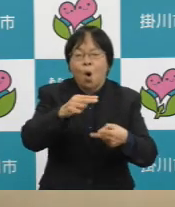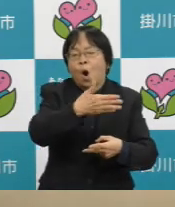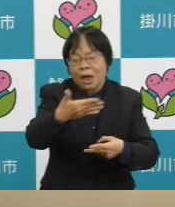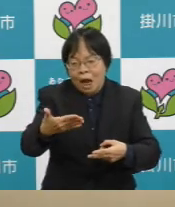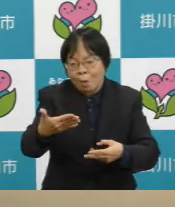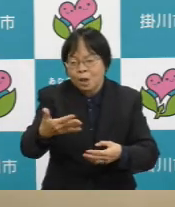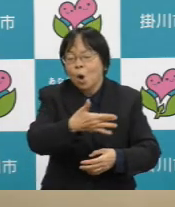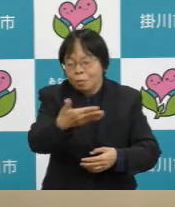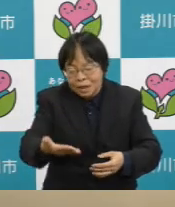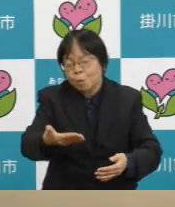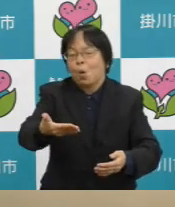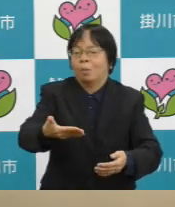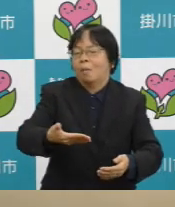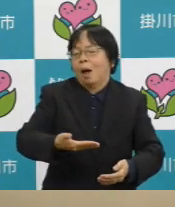て